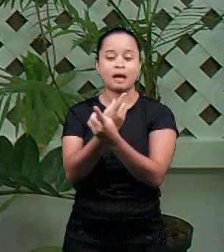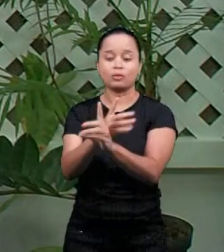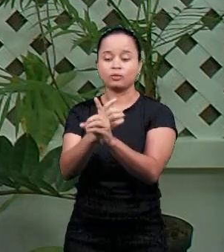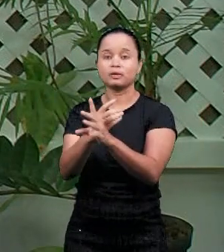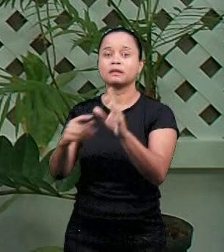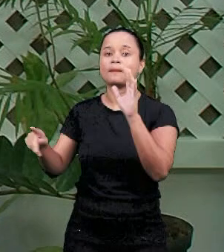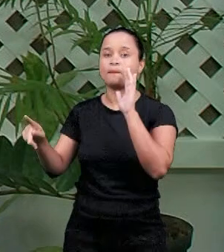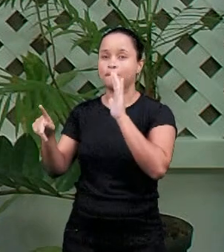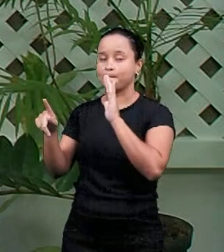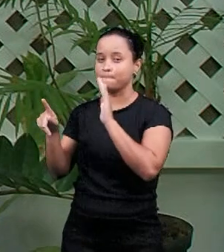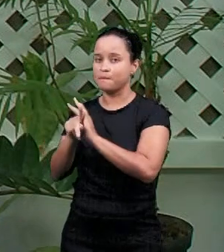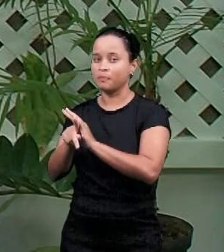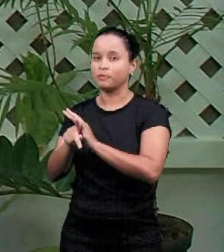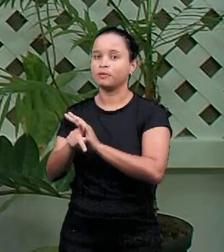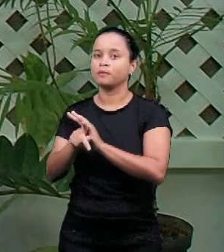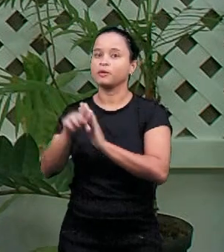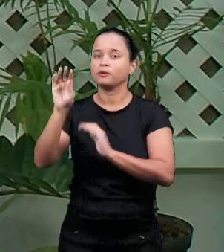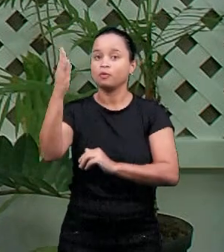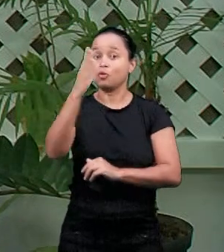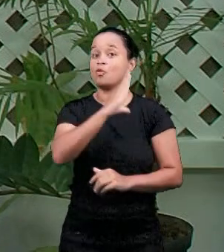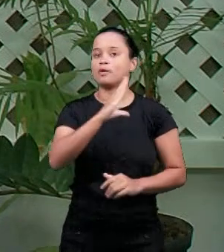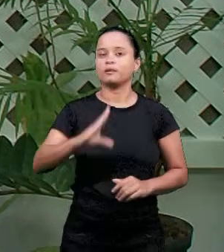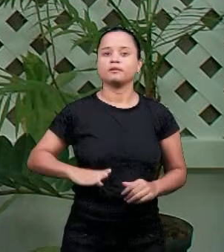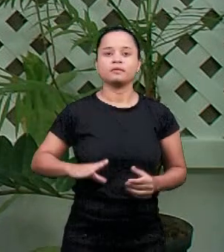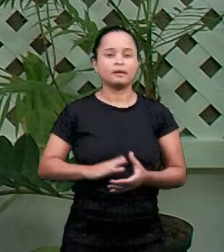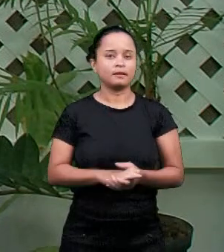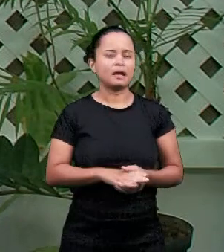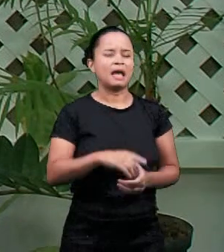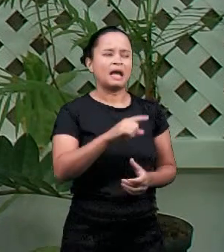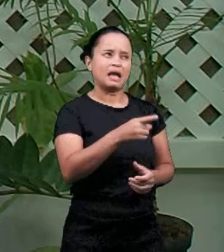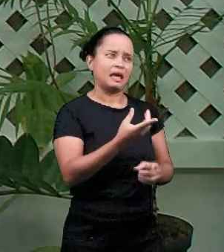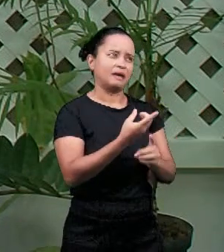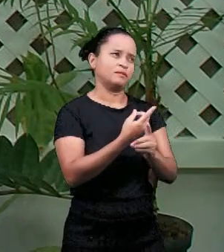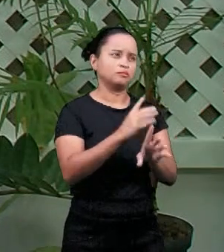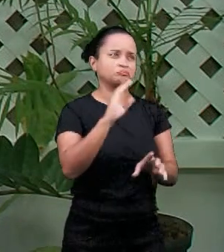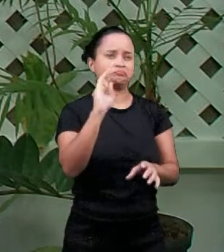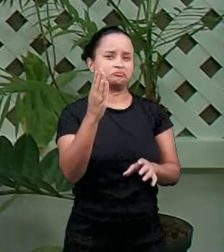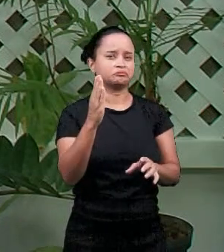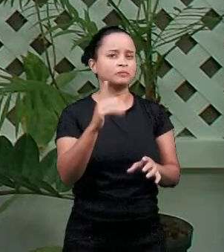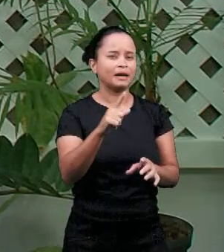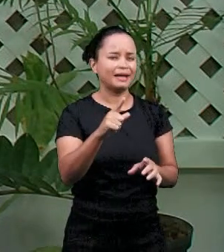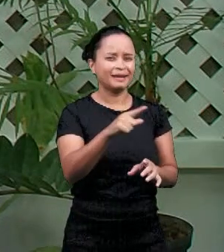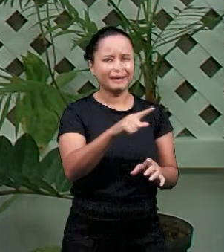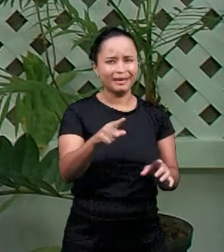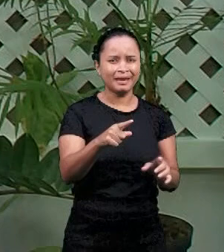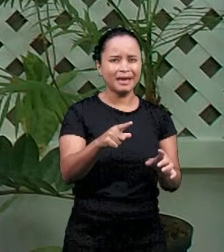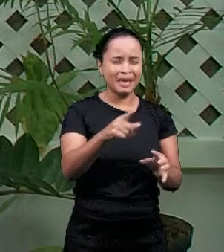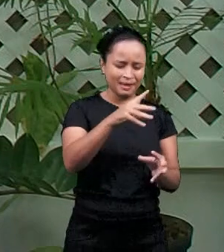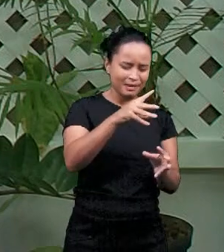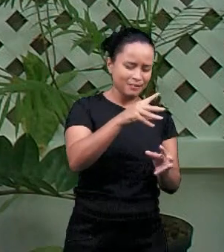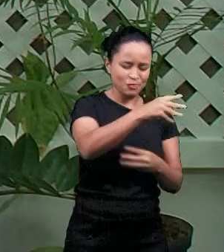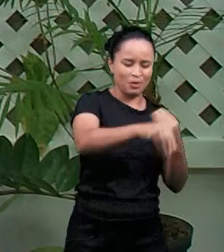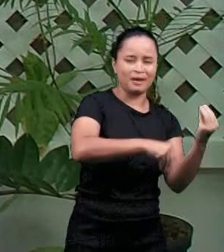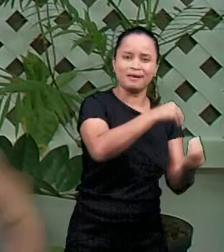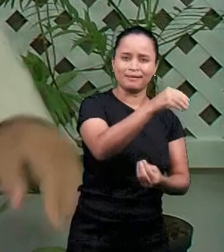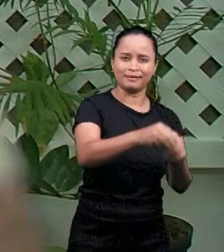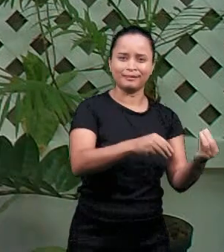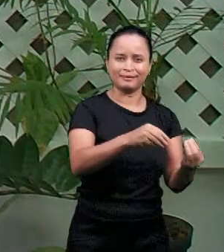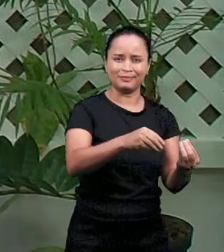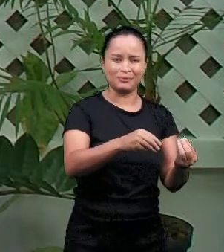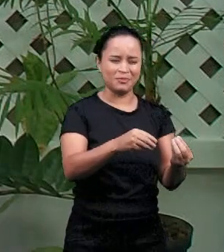elle est très sophistiquée. On comprend pas très bien ce qu'il veut, mais c'est ce qu'on aime, donc tout va